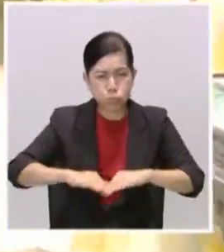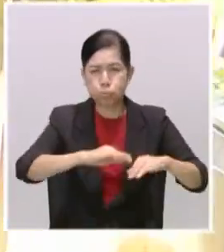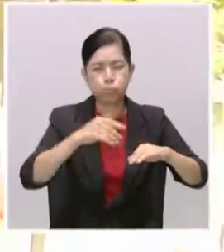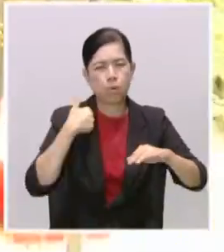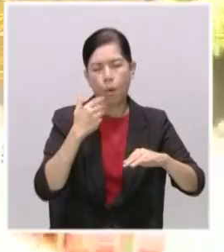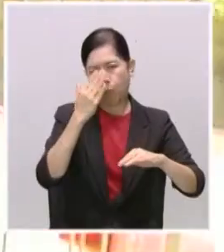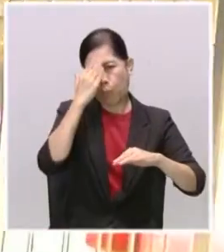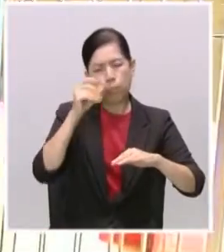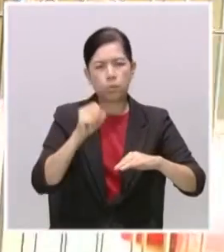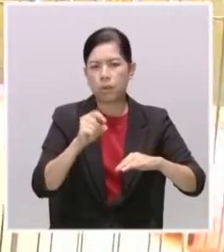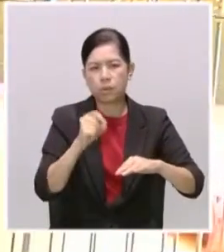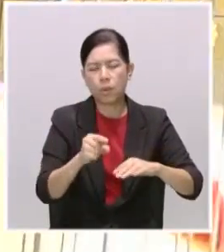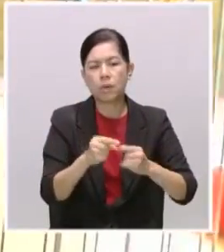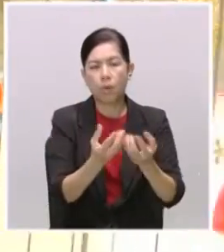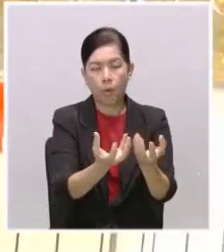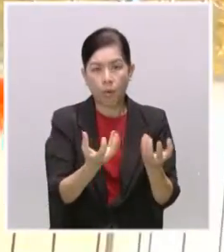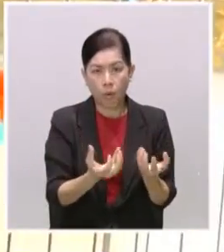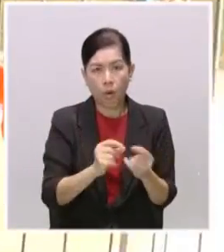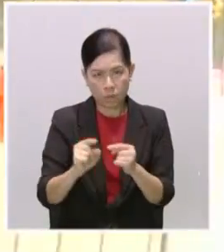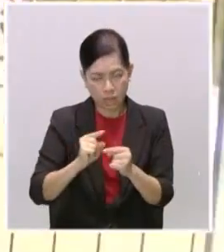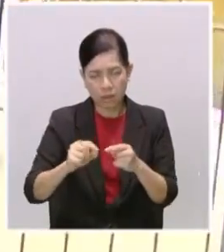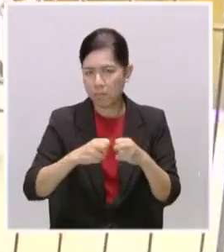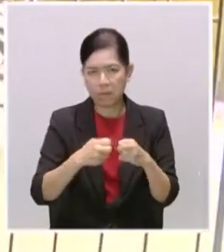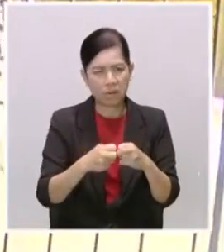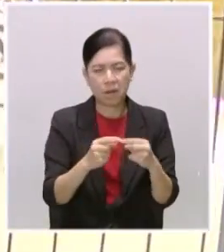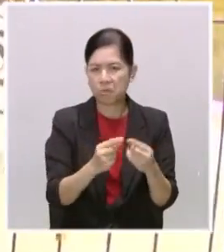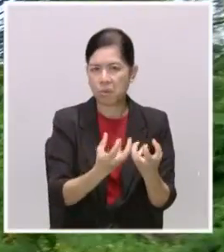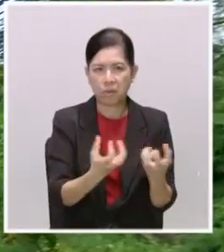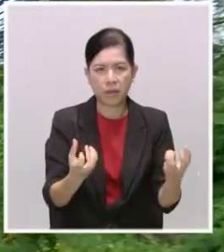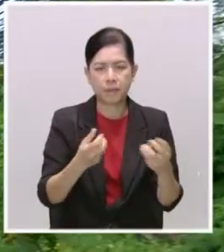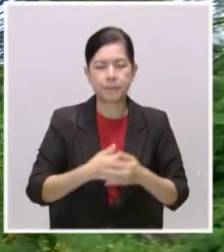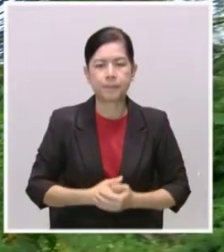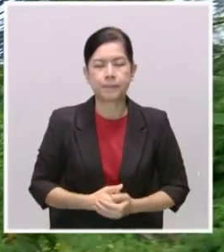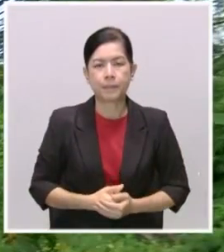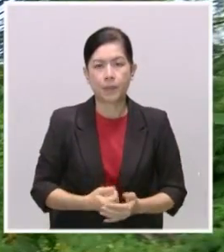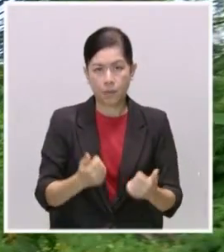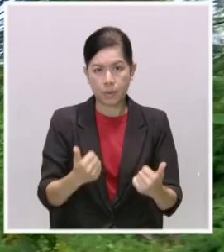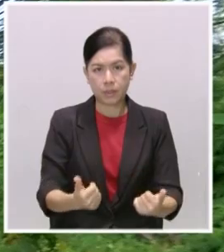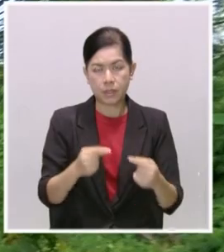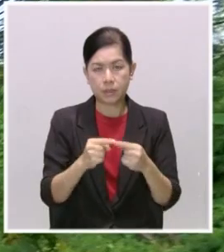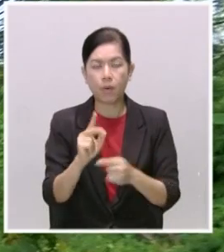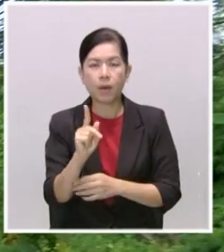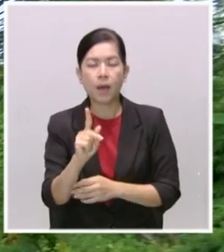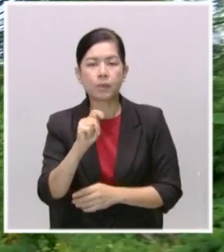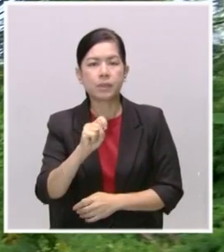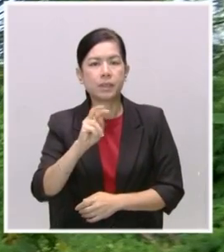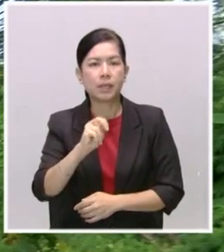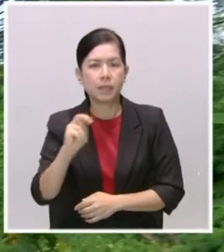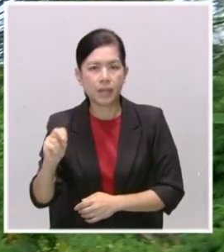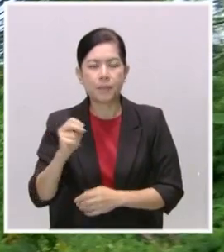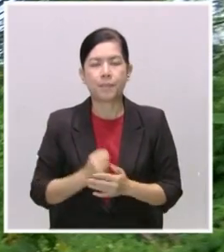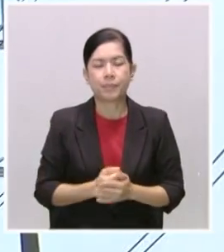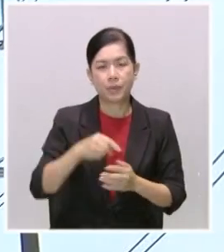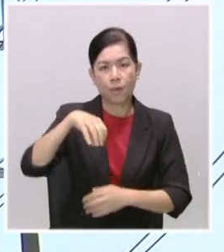ข้าวของภายในบ้านทั้งเครื่องใช้ไฟฟ้าและเฟอร์นิเจอร์ต่างๆได้รับความเสียหายทั้งหมดวันนี้ทาง TNN ยังได้รับการสนับสนุนจาก True